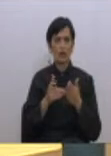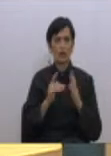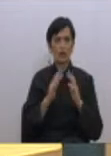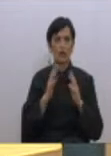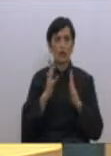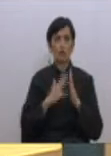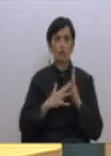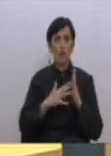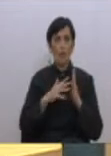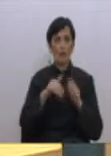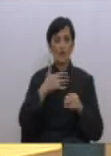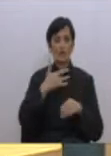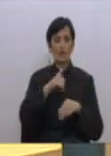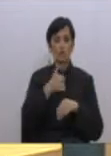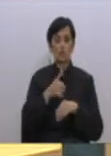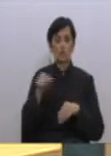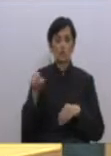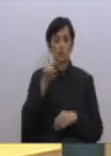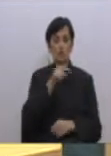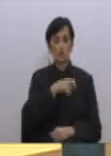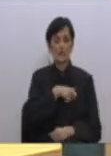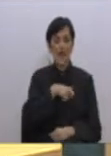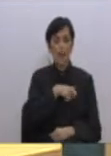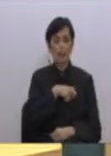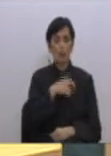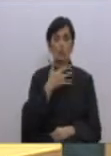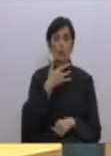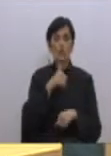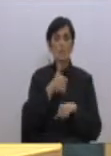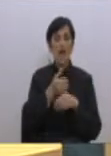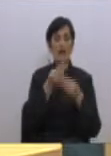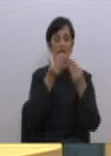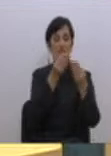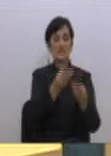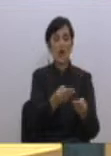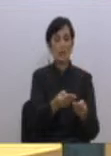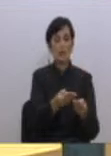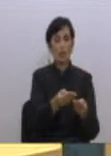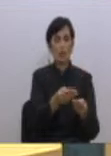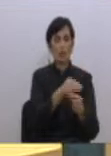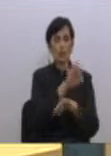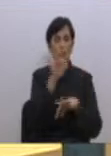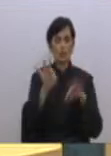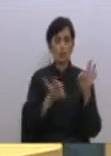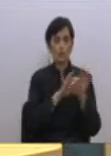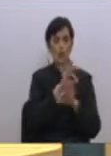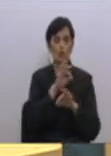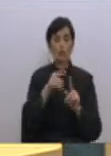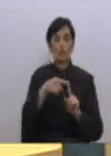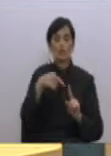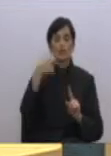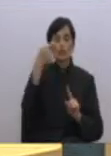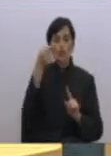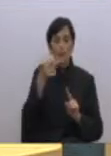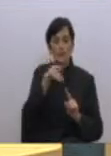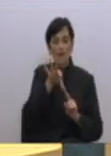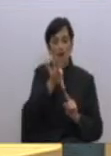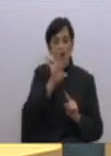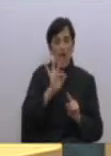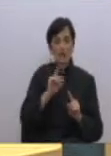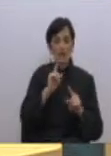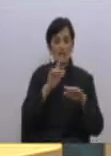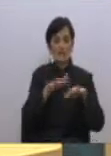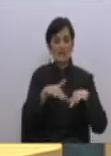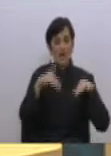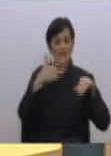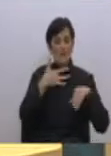soplist unebule bida deputate bi, meria s-ar mod genin. Proiectevs, șem de câteva arceva sa crebuloze, meria